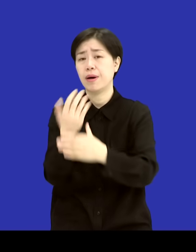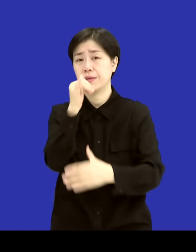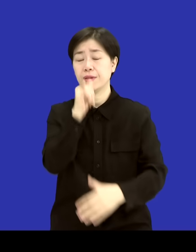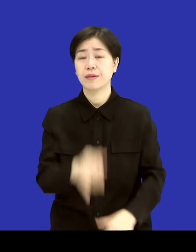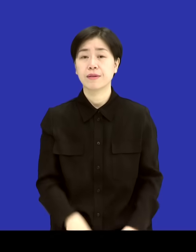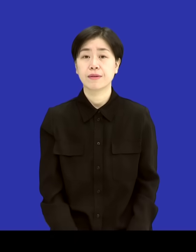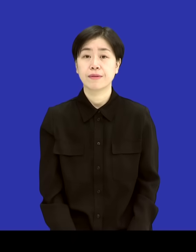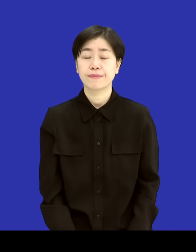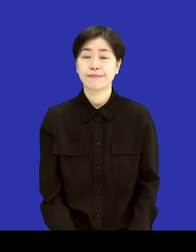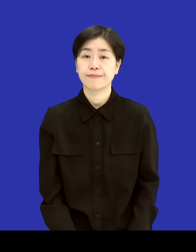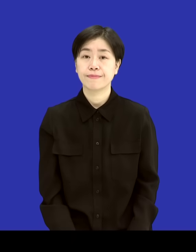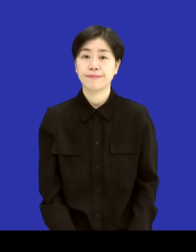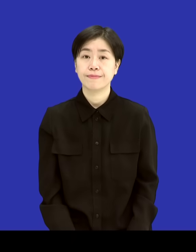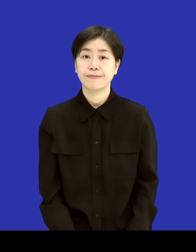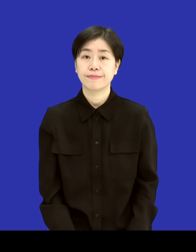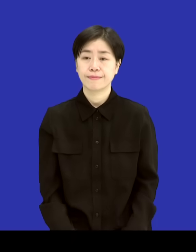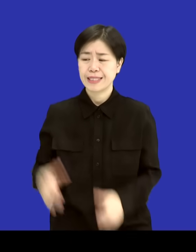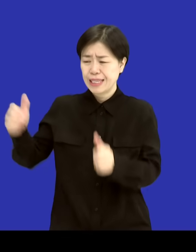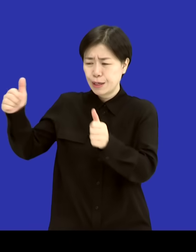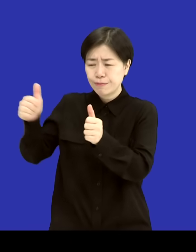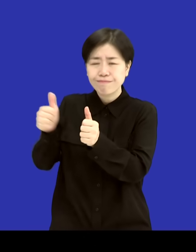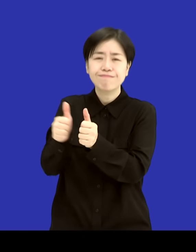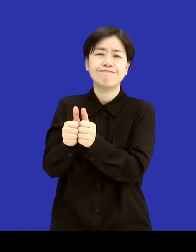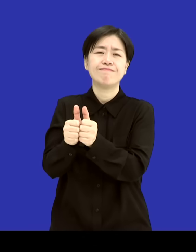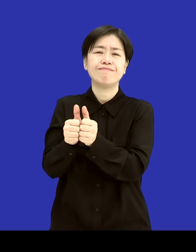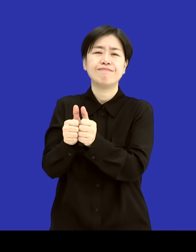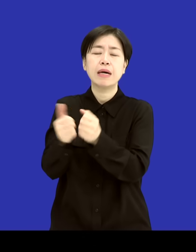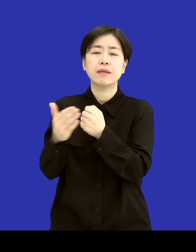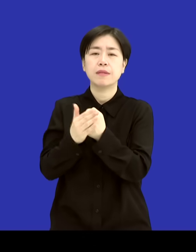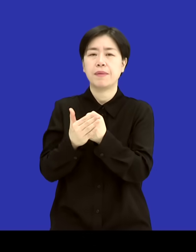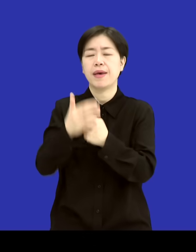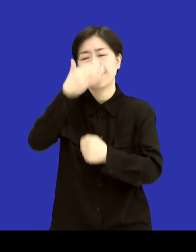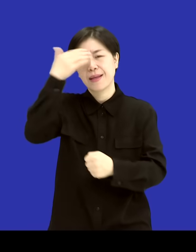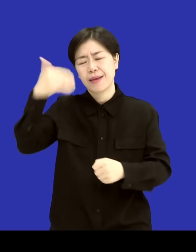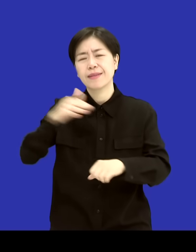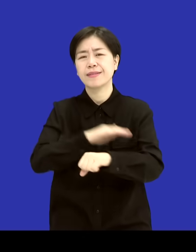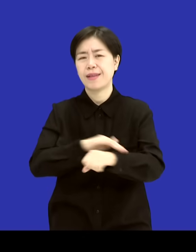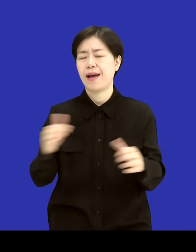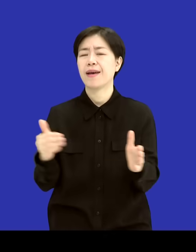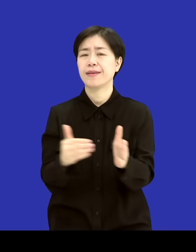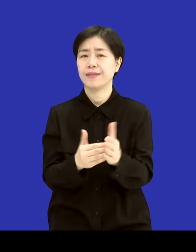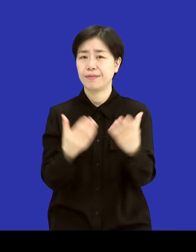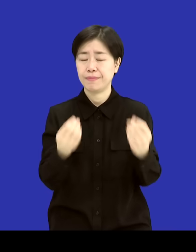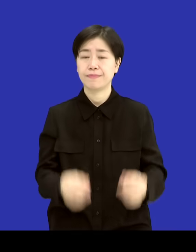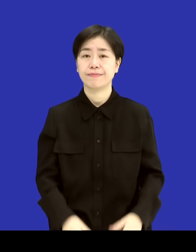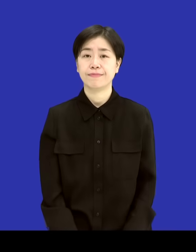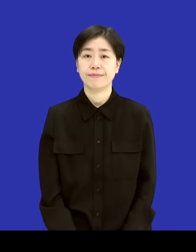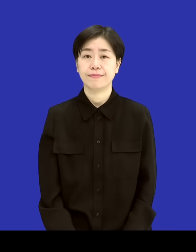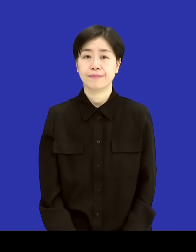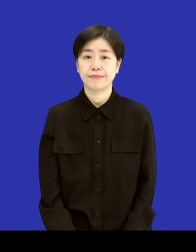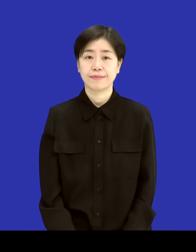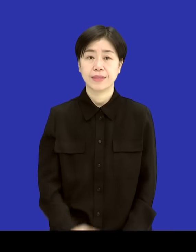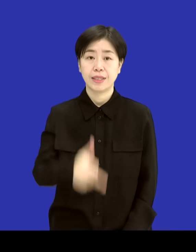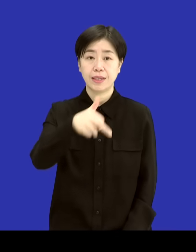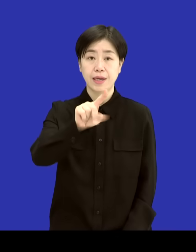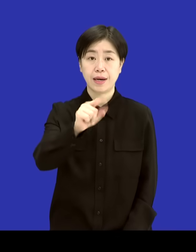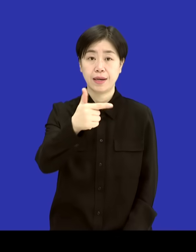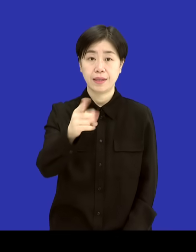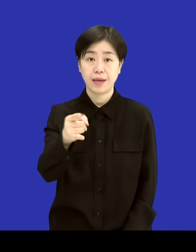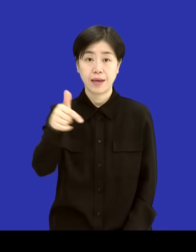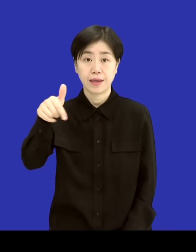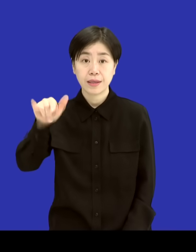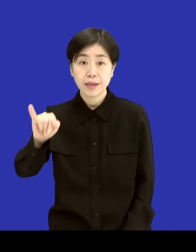그냥 하나님께서 옆에 함께 있었다라는 게 이제 느끼게 됐죠. 사실 카네기 무대라는 곳이 아무나 설 수